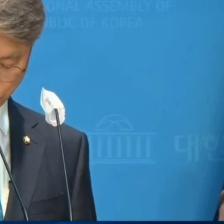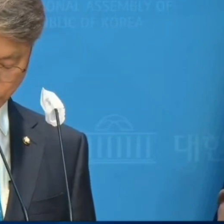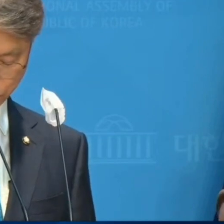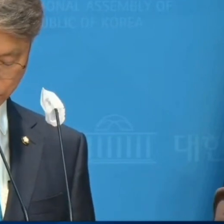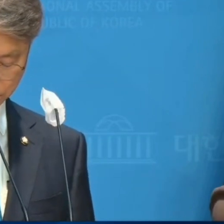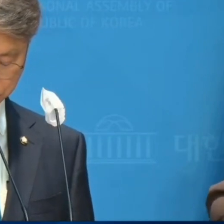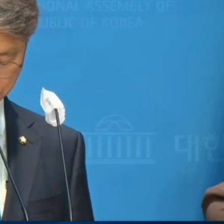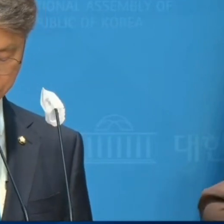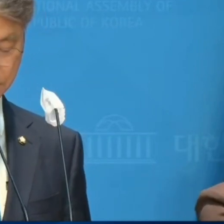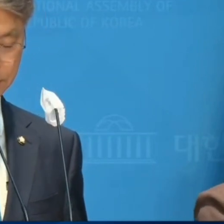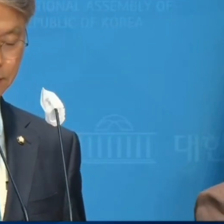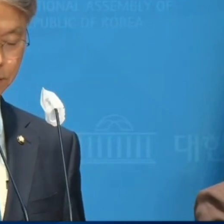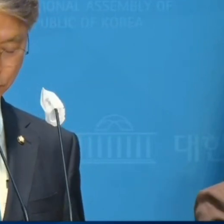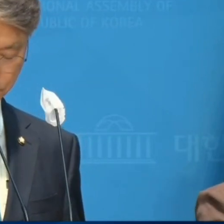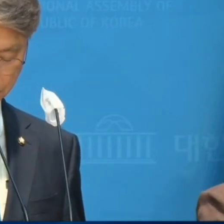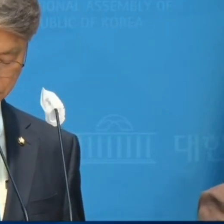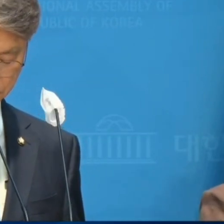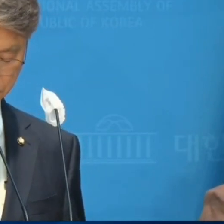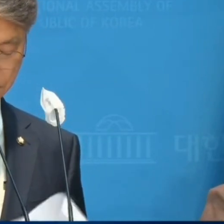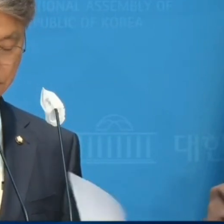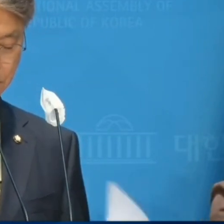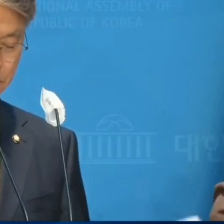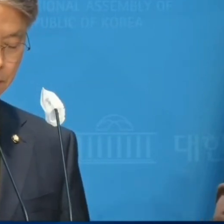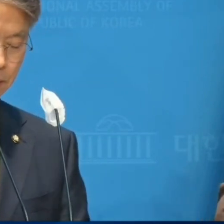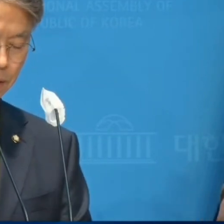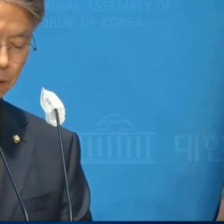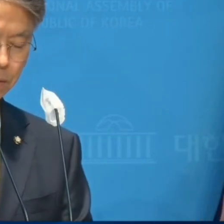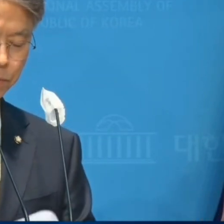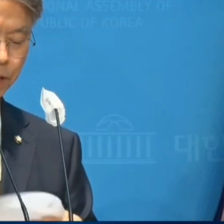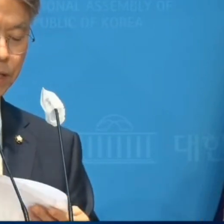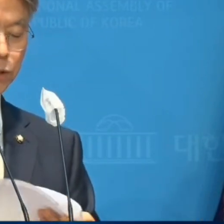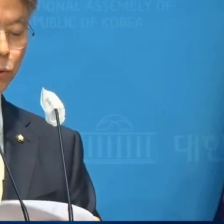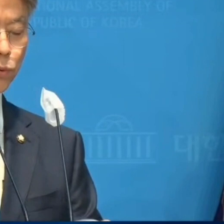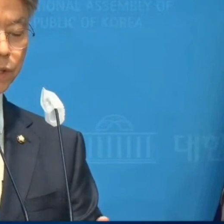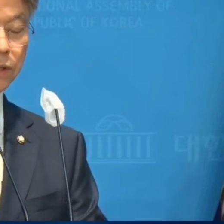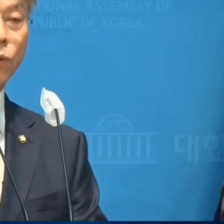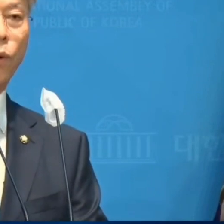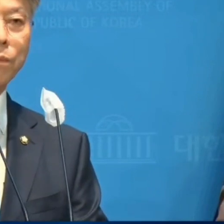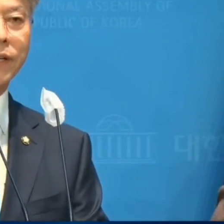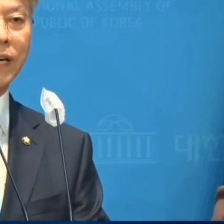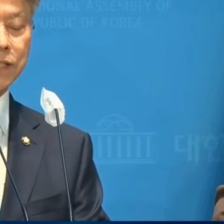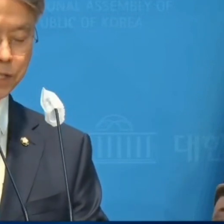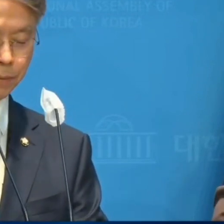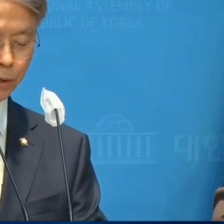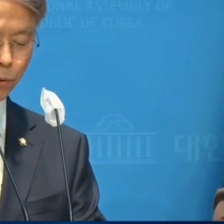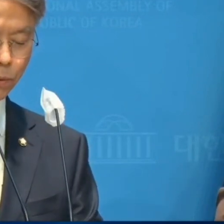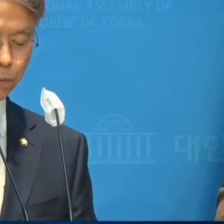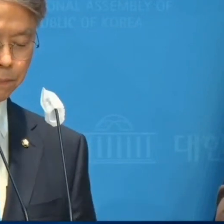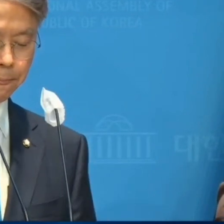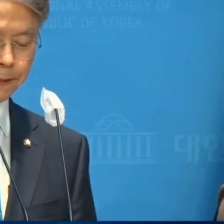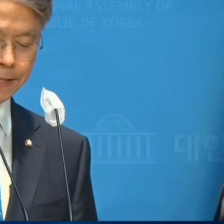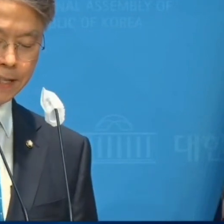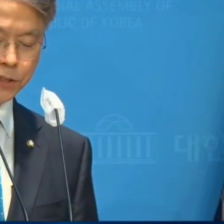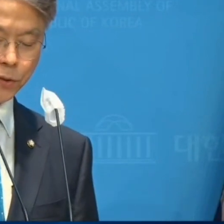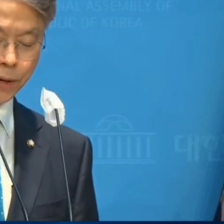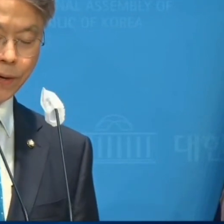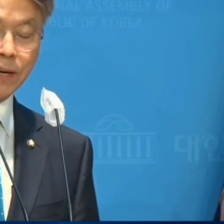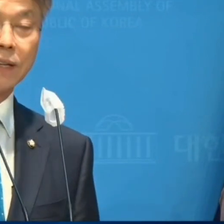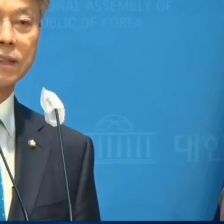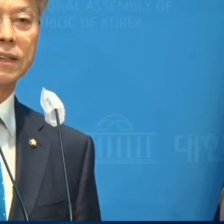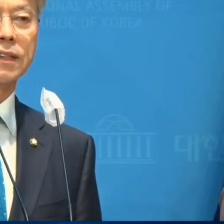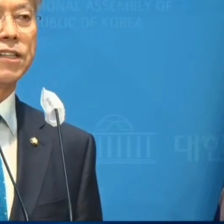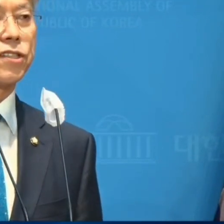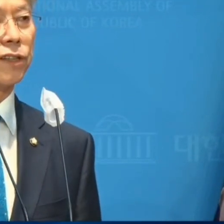상설특검도 활용할 것입니다. 더 이상 검찰 독재의 오명에 갇히지 말고 양지로